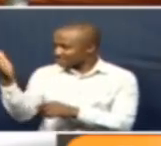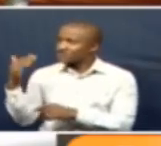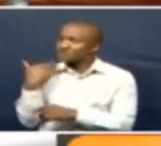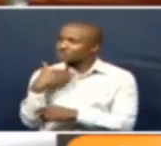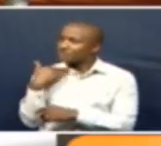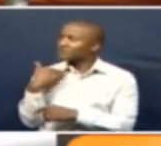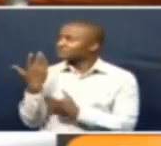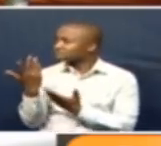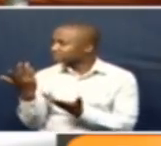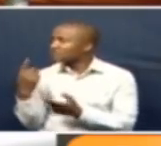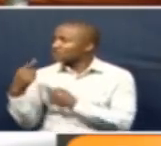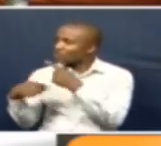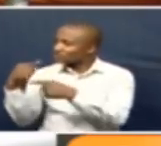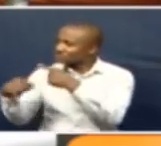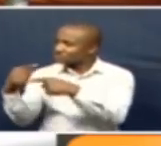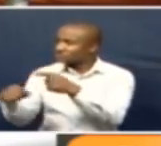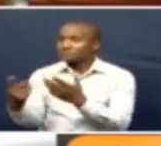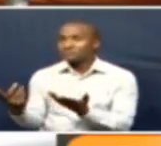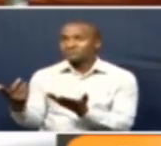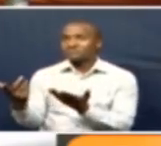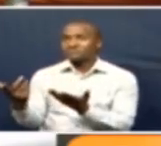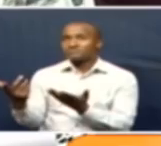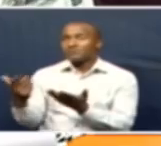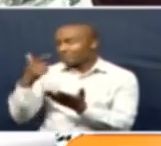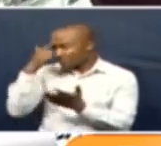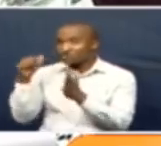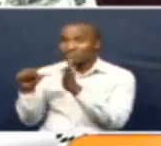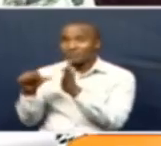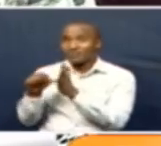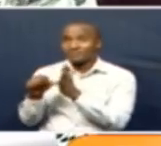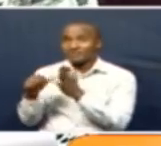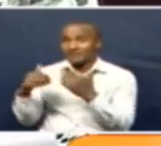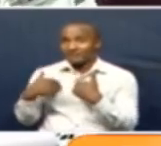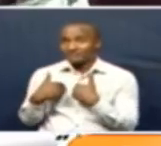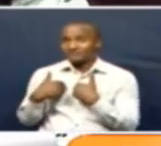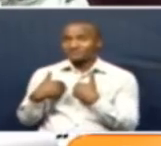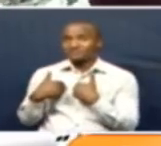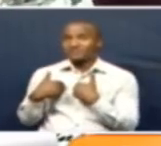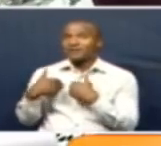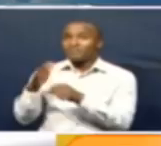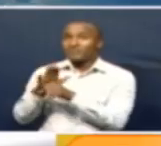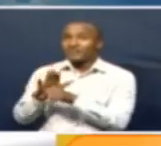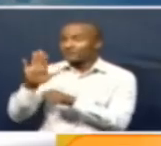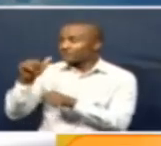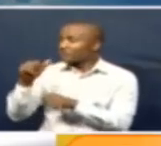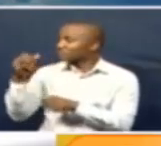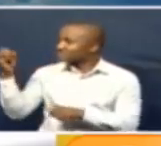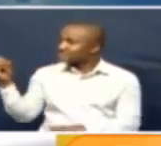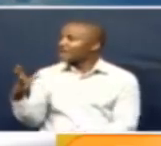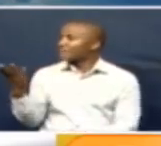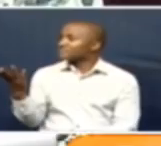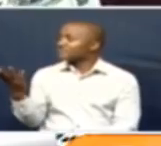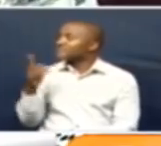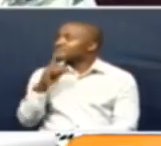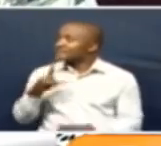ya uhalifu, labda kwa sababu ya shida ambazo wamepitia. Wengi labda wametoka ghetto, wanasema kwamba